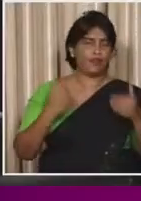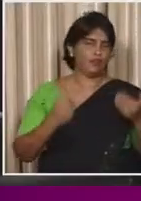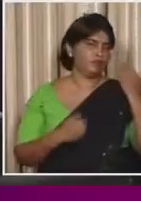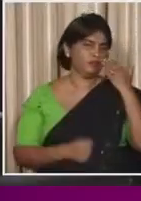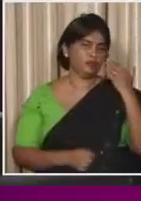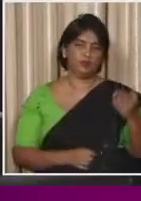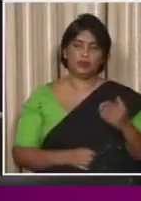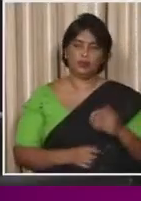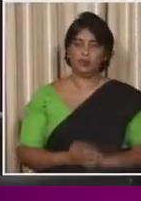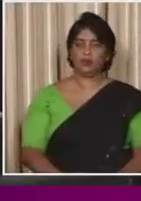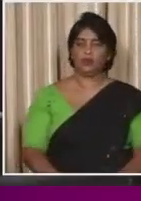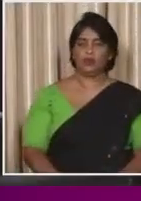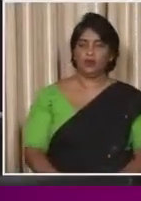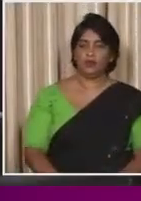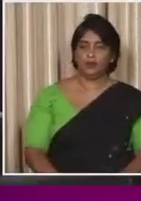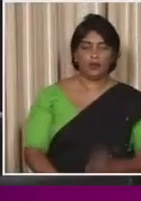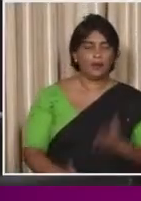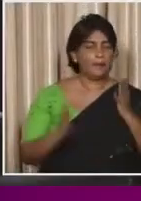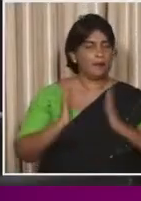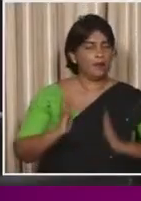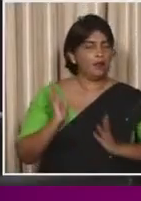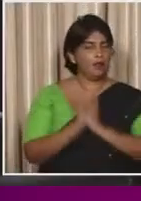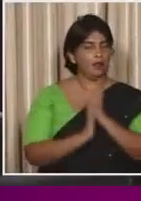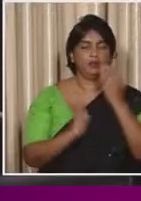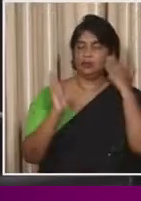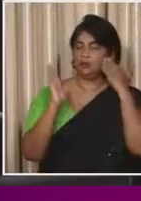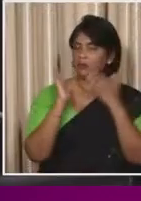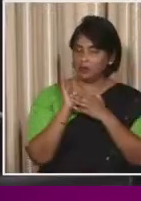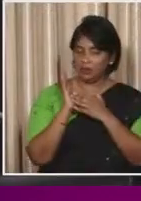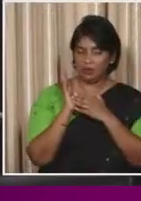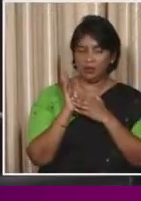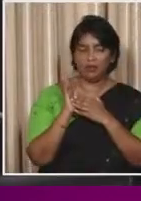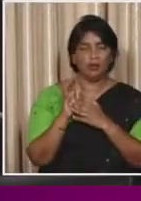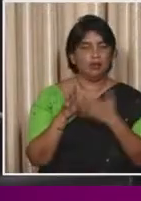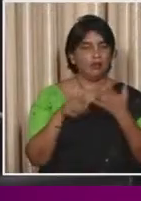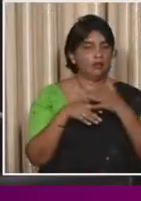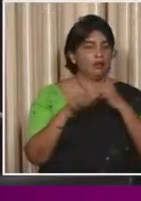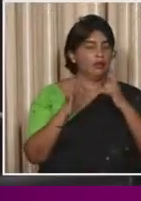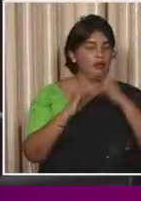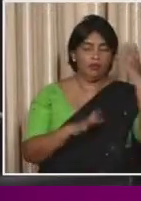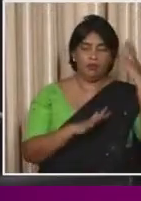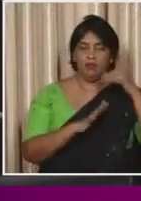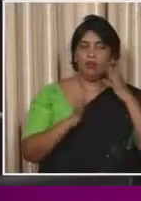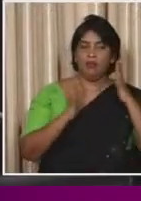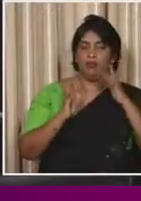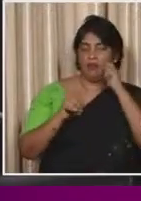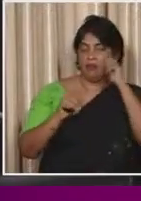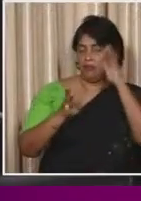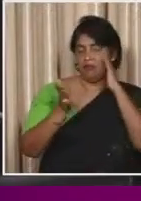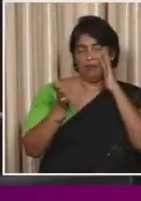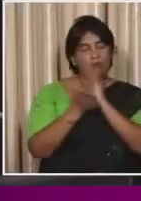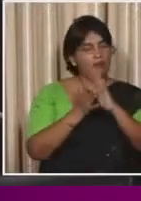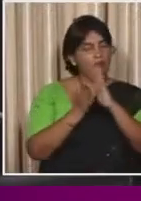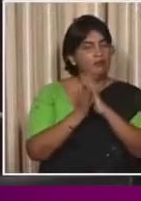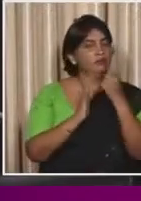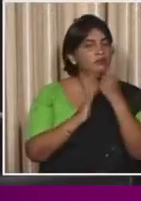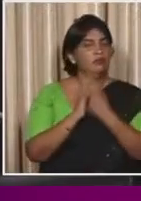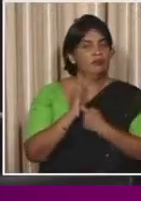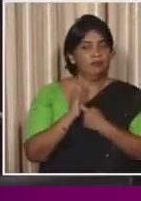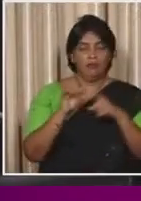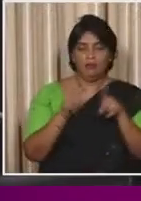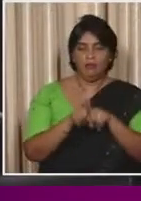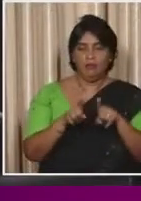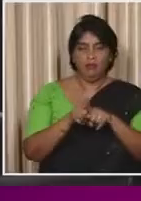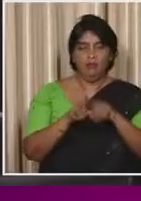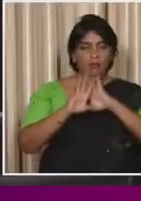அரைவாசிக்கும் மேற்பட்டவர்கள் சிறுவர்களும் பெண்களும் உள்ளனர். இந்த யுத்தத்தை பொறுத்தவரையில் அமாஸ் இஸ்ரேல் இடையான மோதலாகும்.